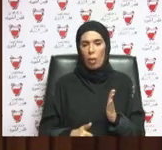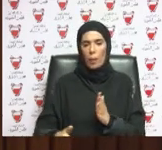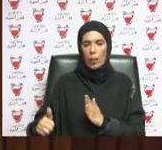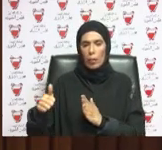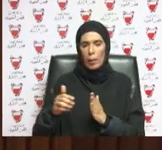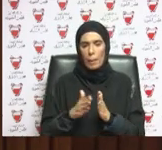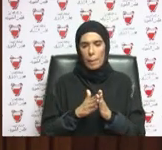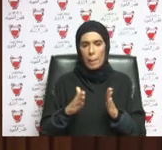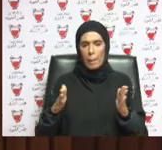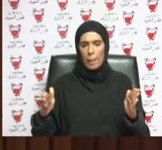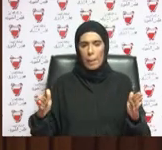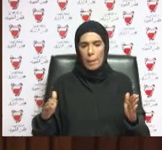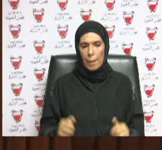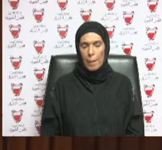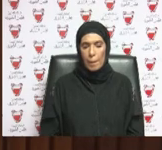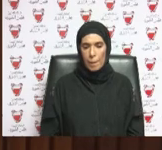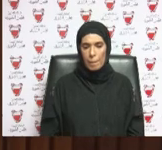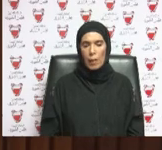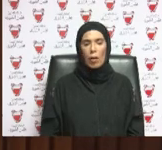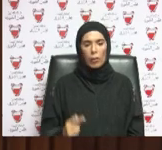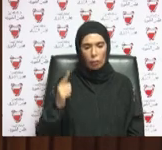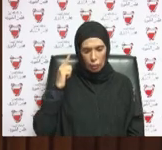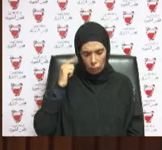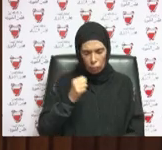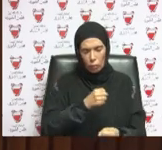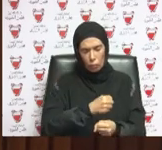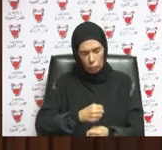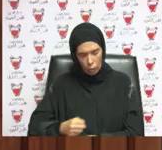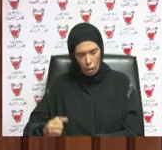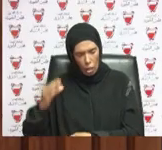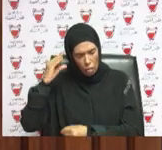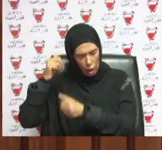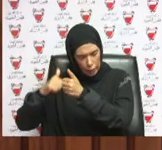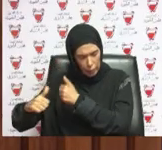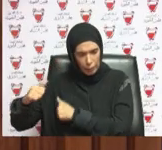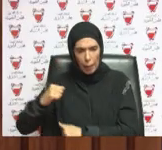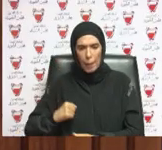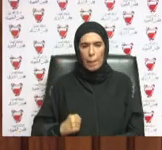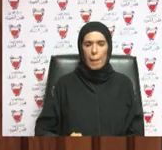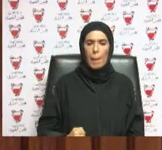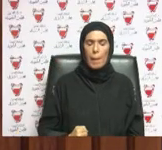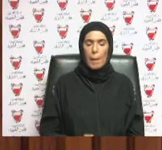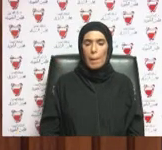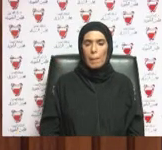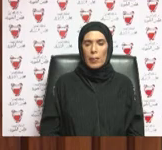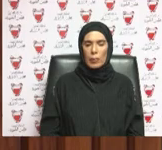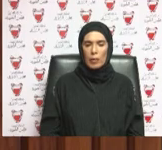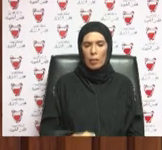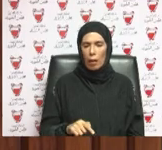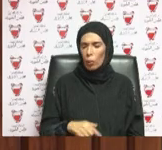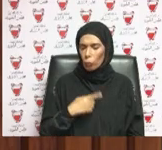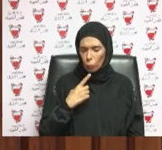العظام الذي سيبقى مخلدا في ذاكرة الوطن وفي ذاكرتنا نحن ما